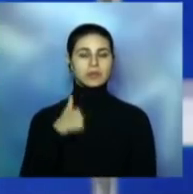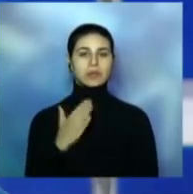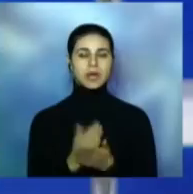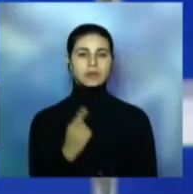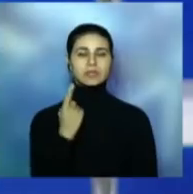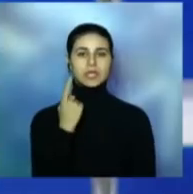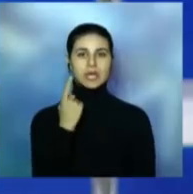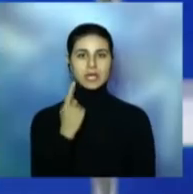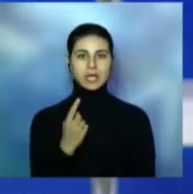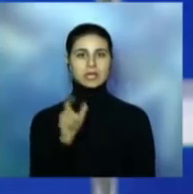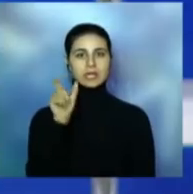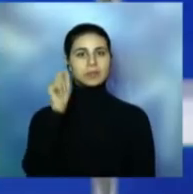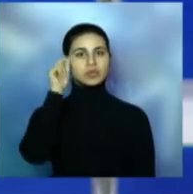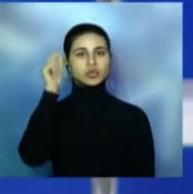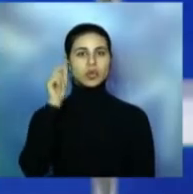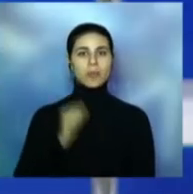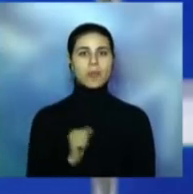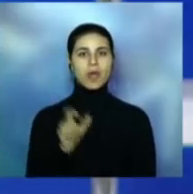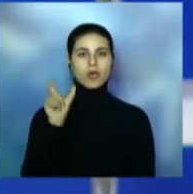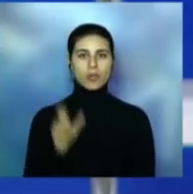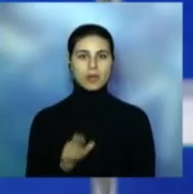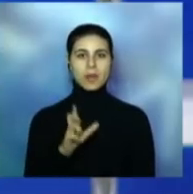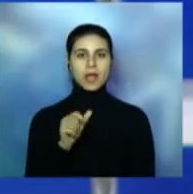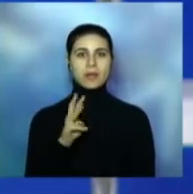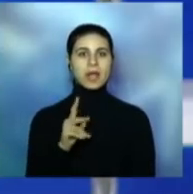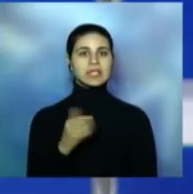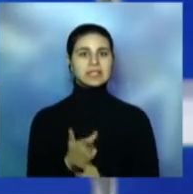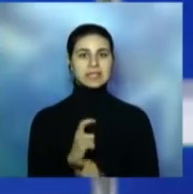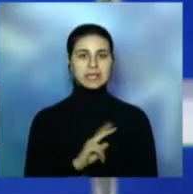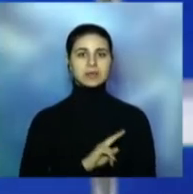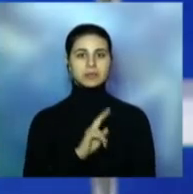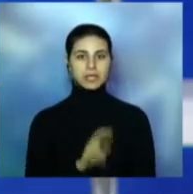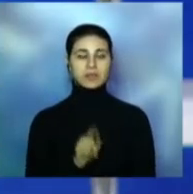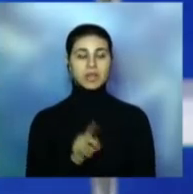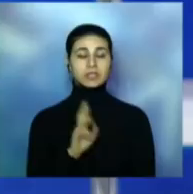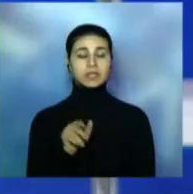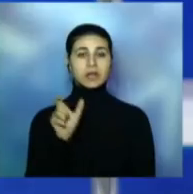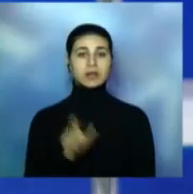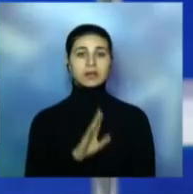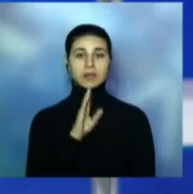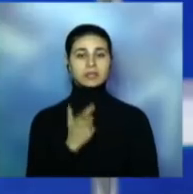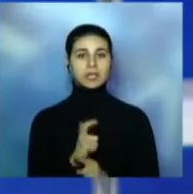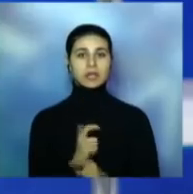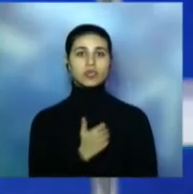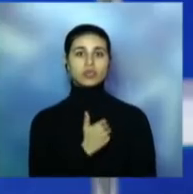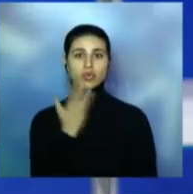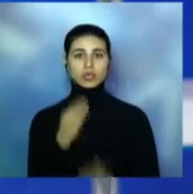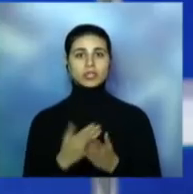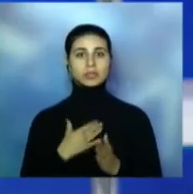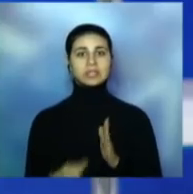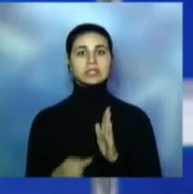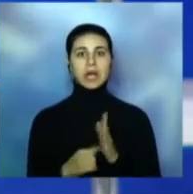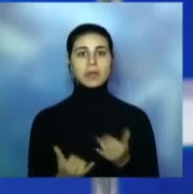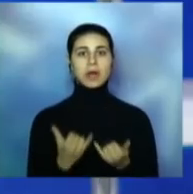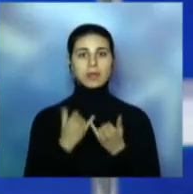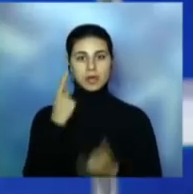ერთი კლინიკური ფსიქოლოგი, მეგობარი მარგარეტ ბეკმანი, რომელიც ძალიან მიყვარს. Და მარგარეტ ბეკმანს ძალიან უნდოდა ჩემთვის დახმარება